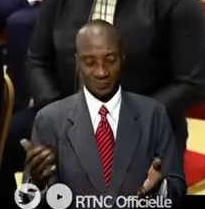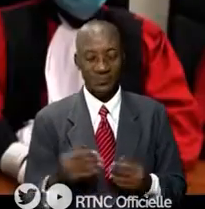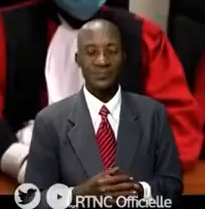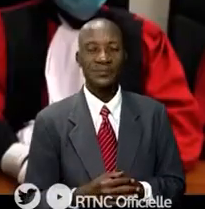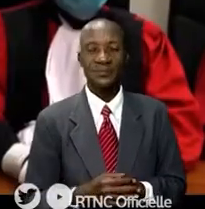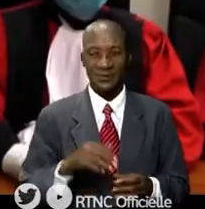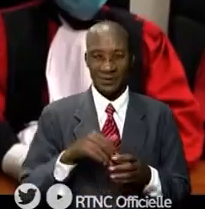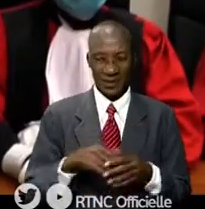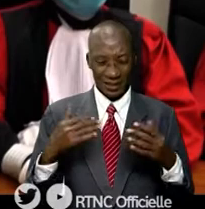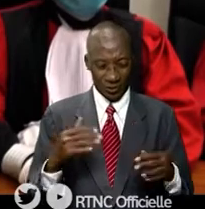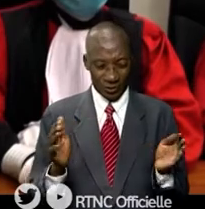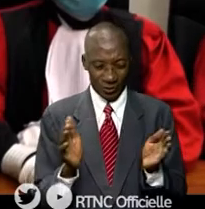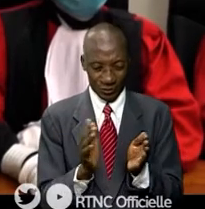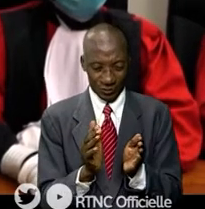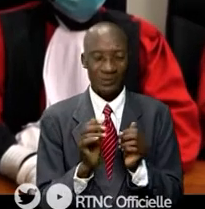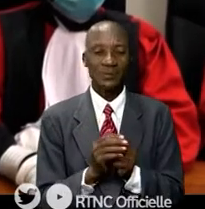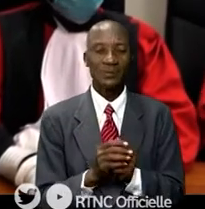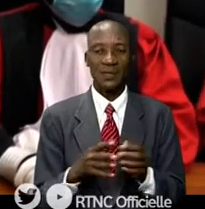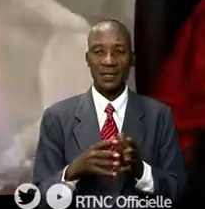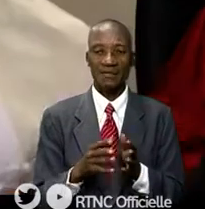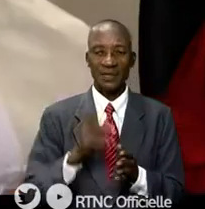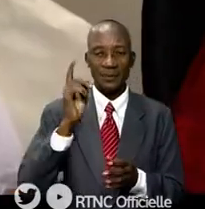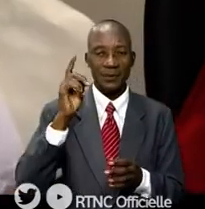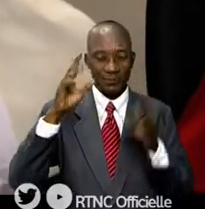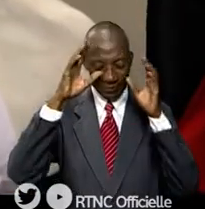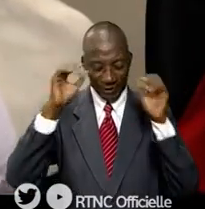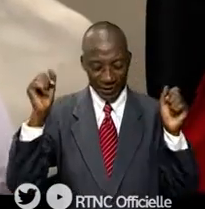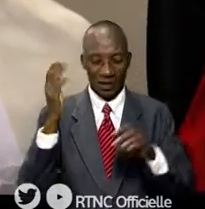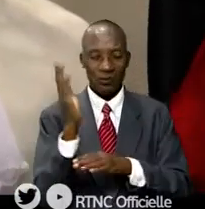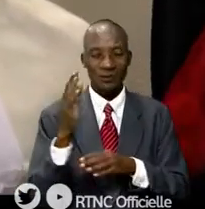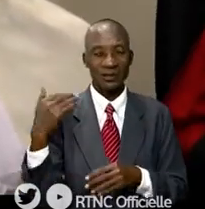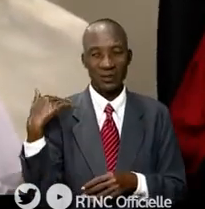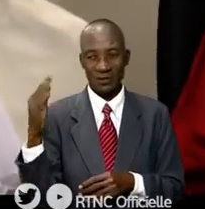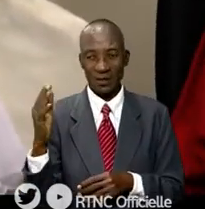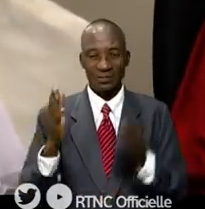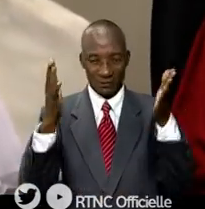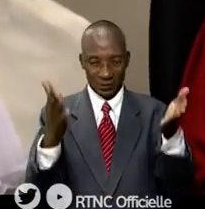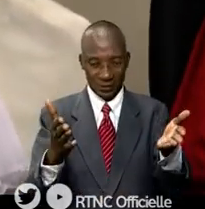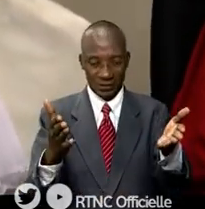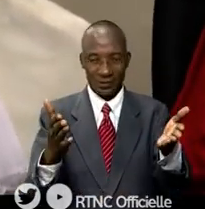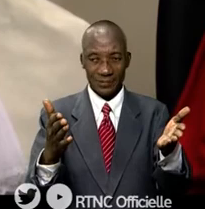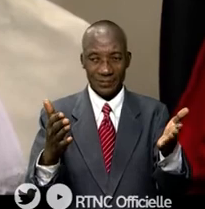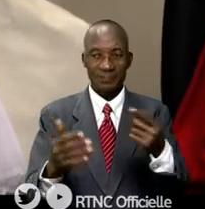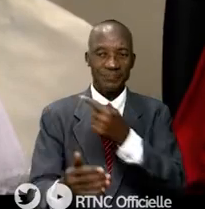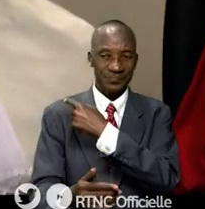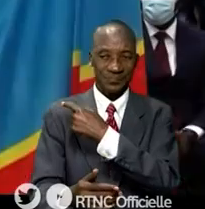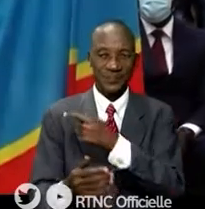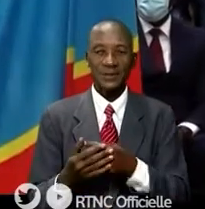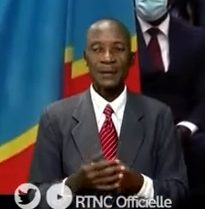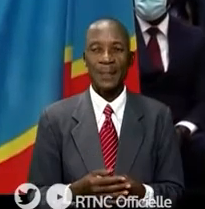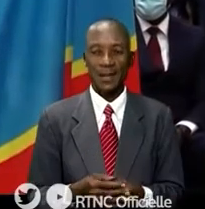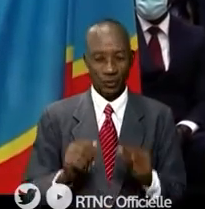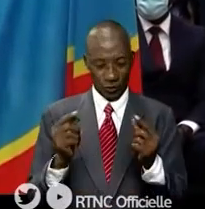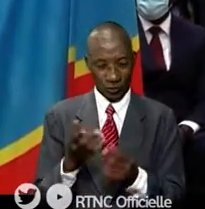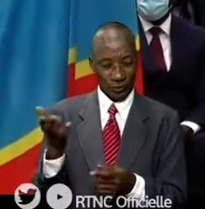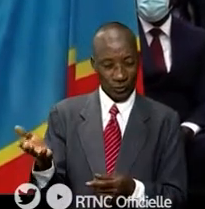brève audience solennelle et publique présidée par le premier président du Conseil d'État, Félix Vundwawetepe Mako, cette juridiction d'ordre